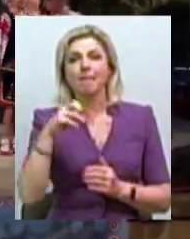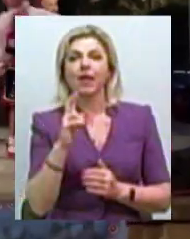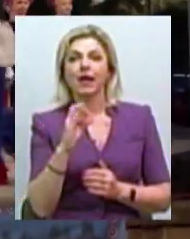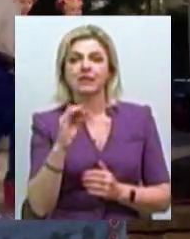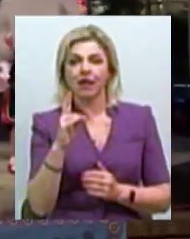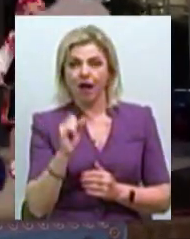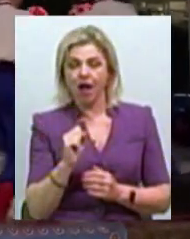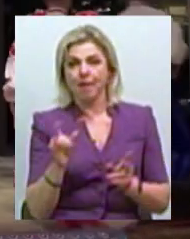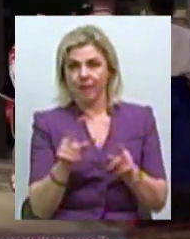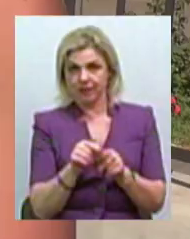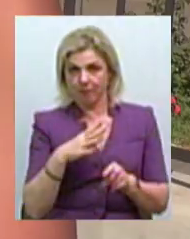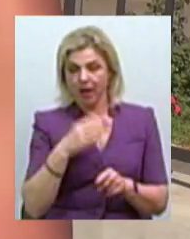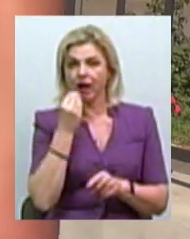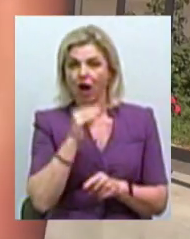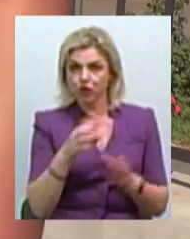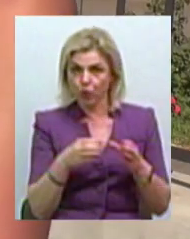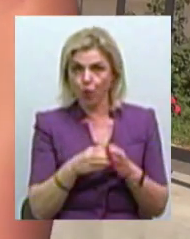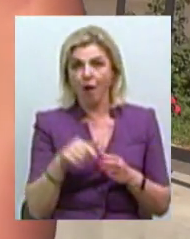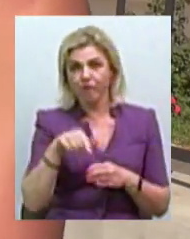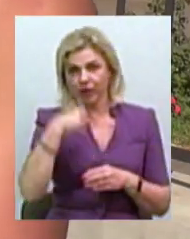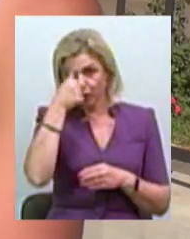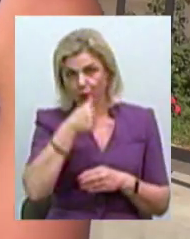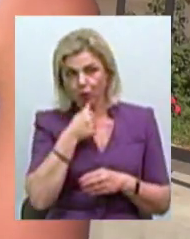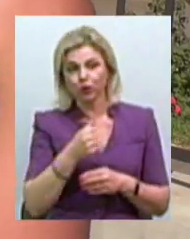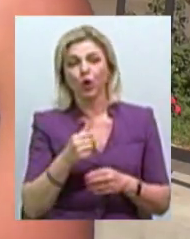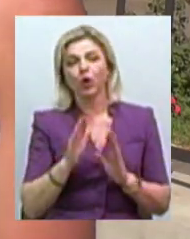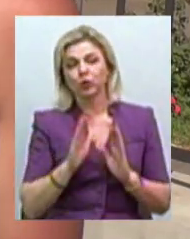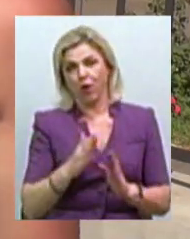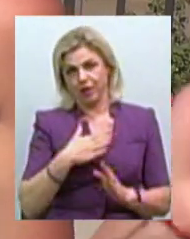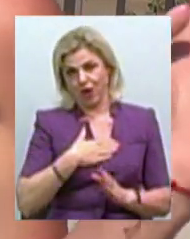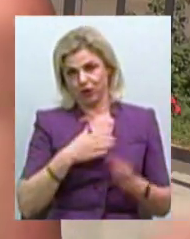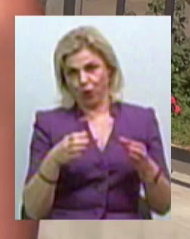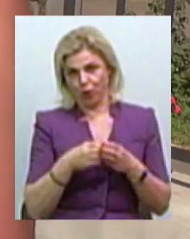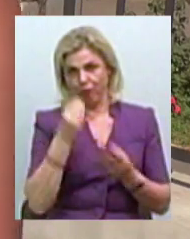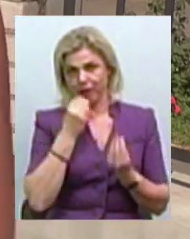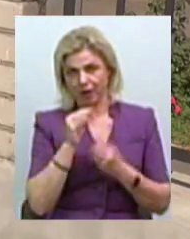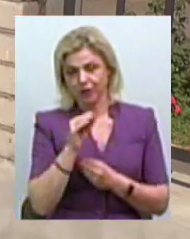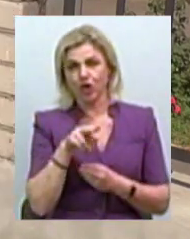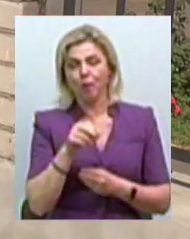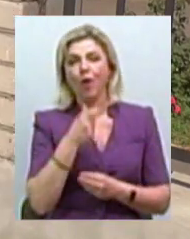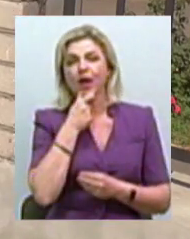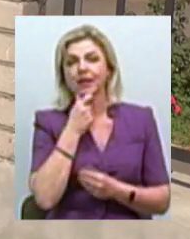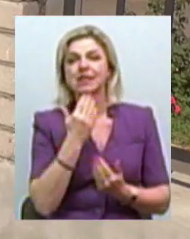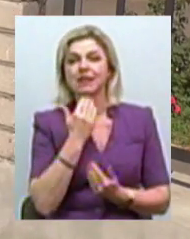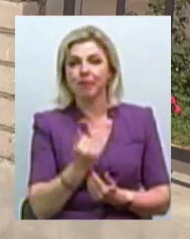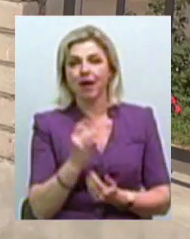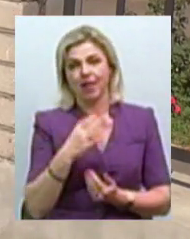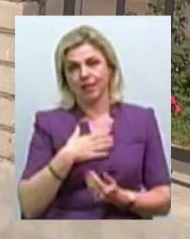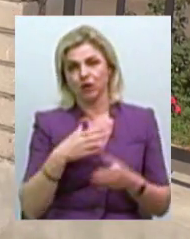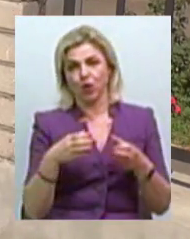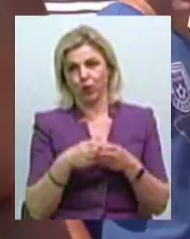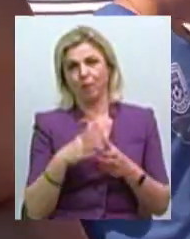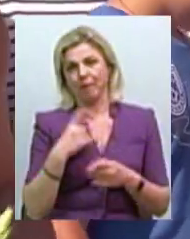нашу групу. Організатори фестивалю та по глядацьким симпатіям наша група стала